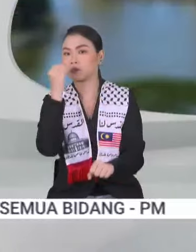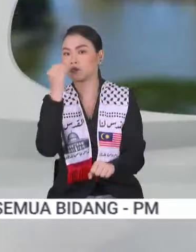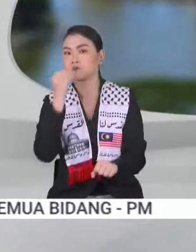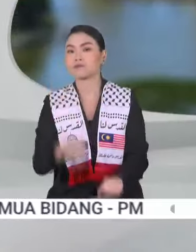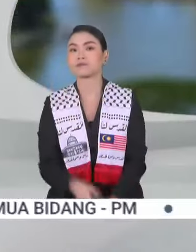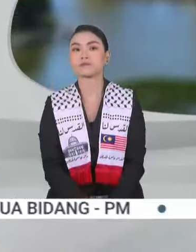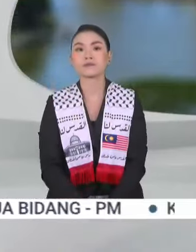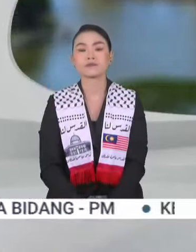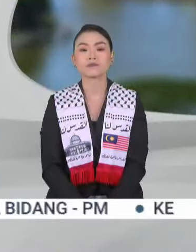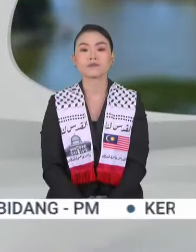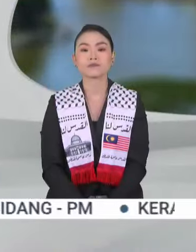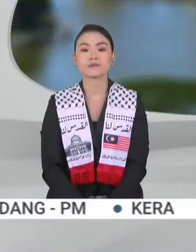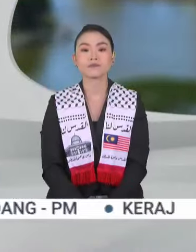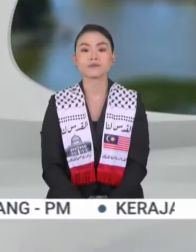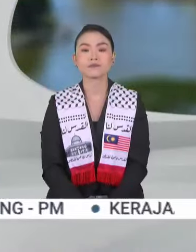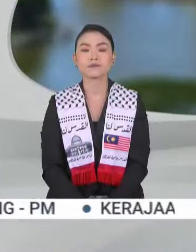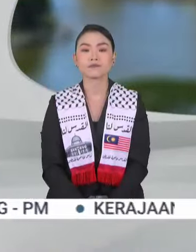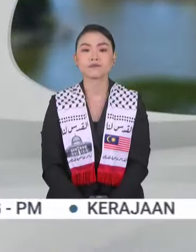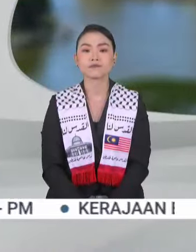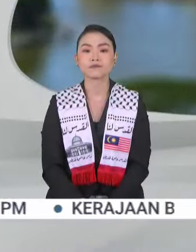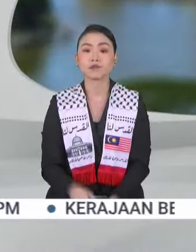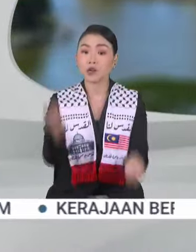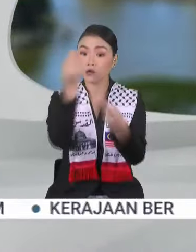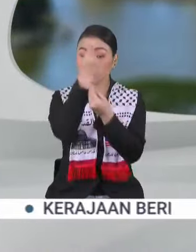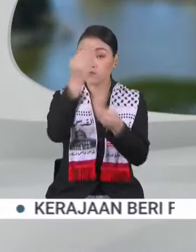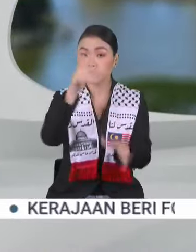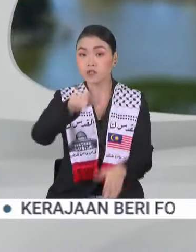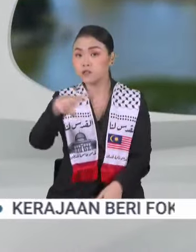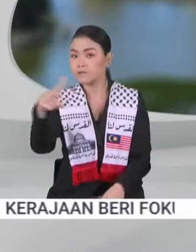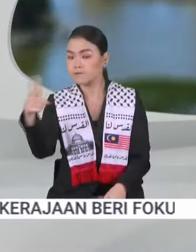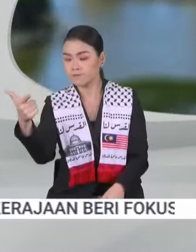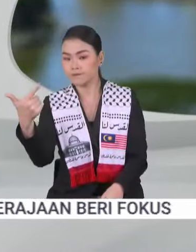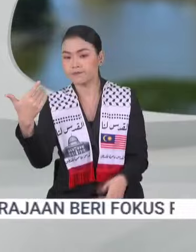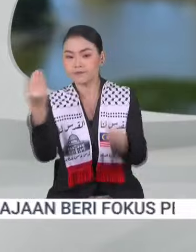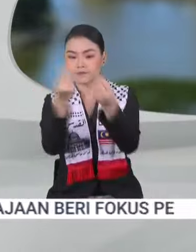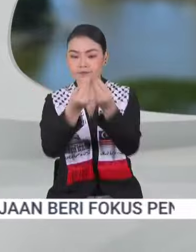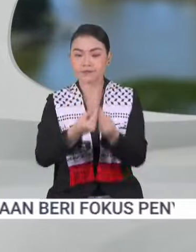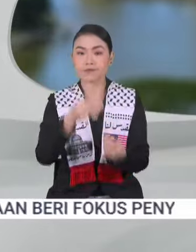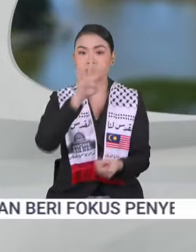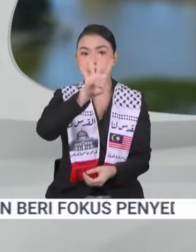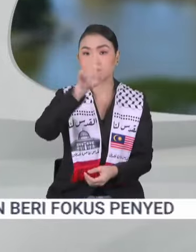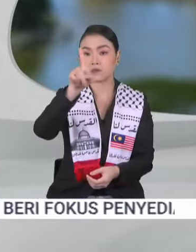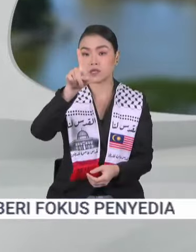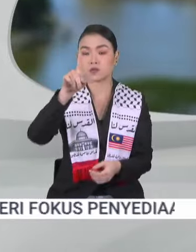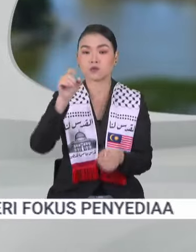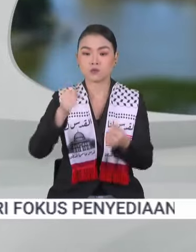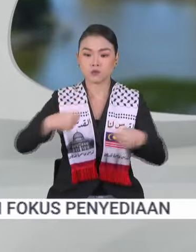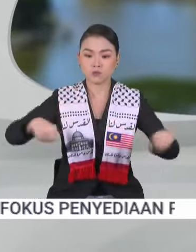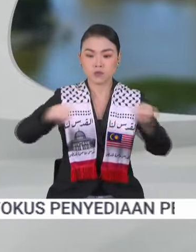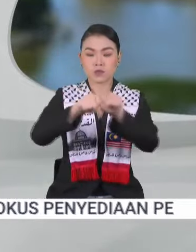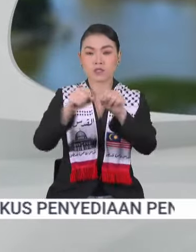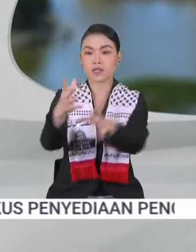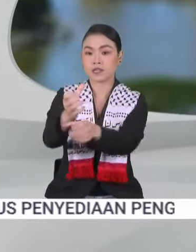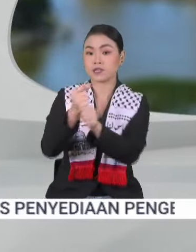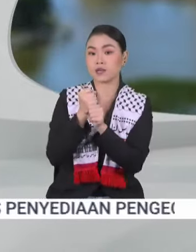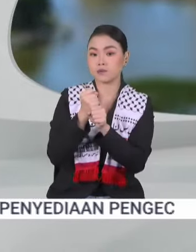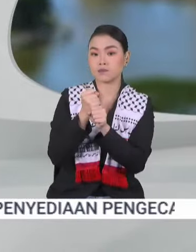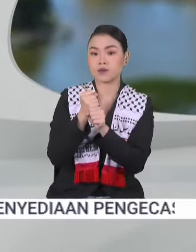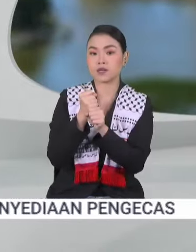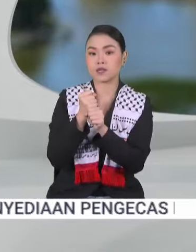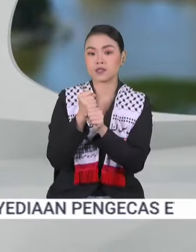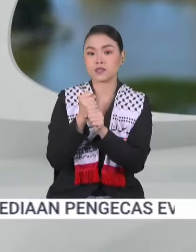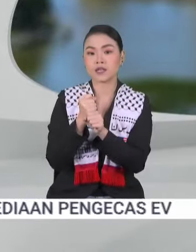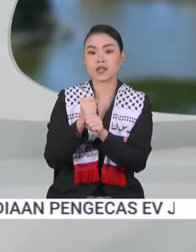makanan baik sementara itu dalam perkembangan lain sebanyak 41 masjid dan Surau diibu menerima sumbangan masing-masing